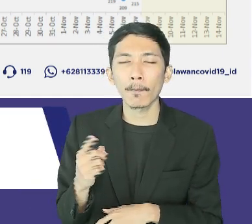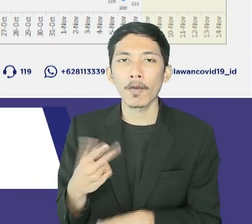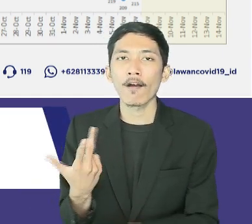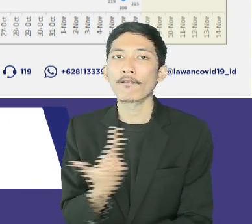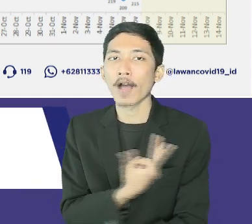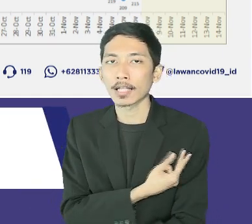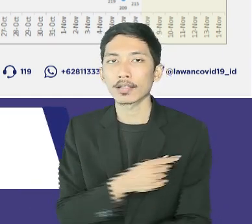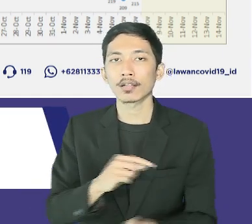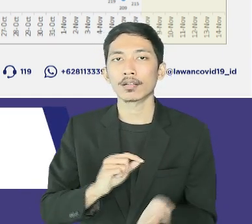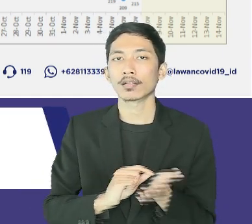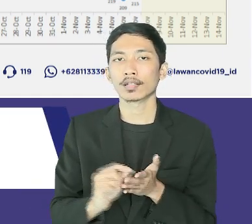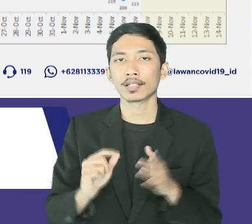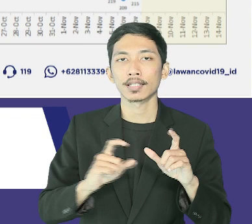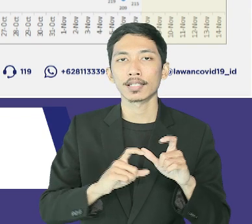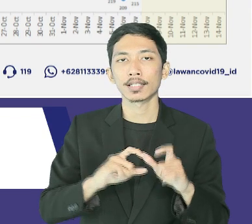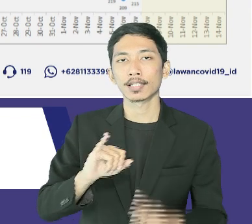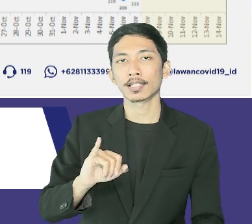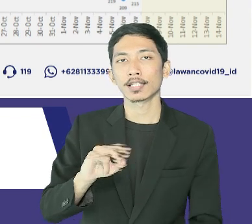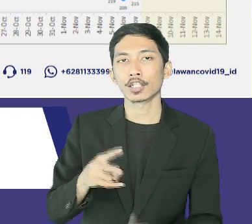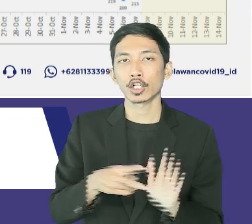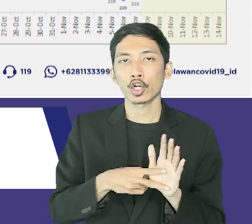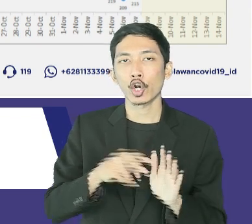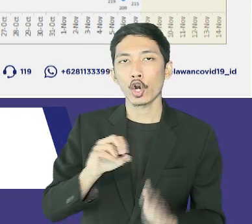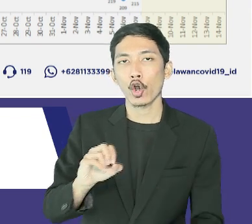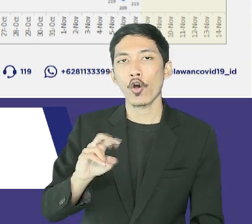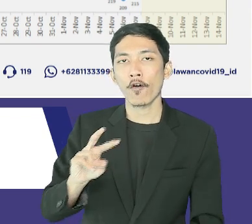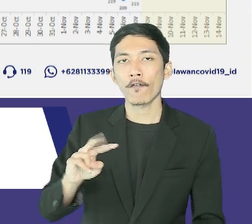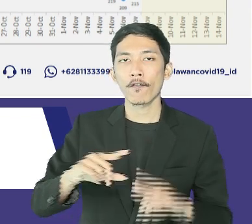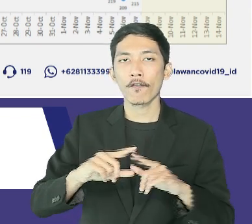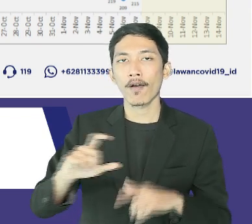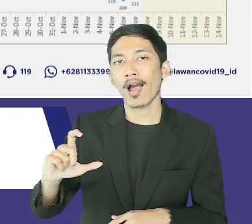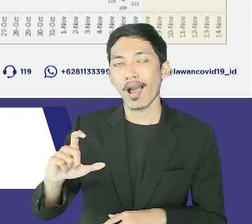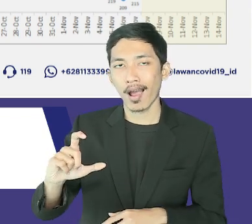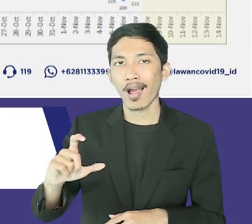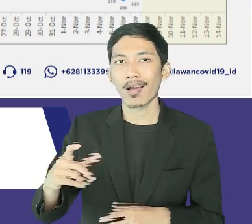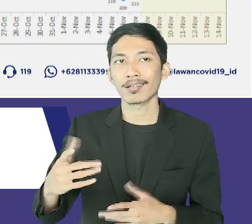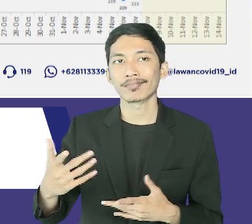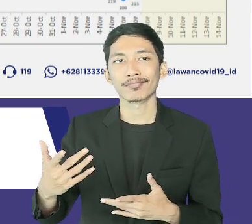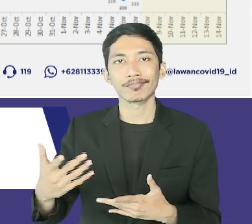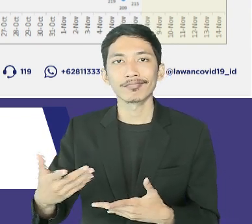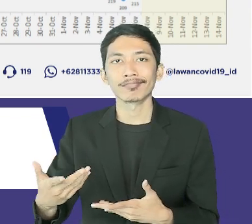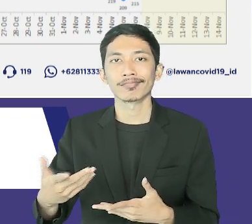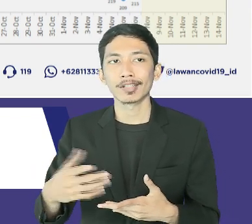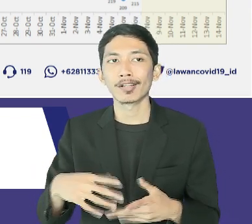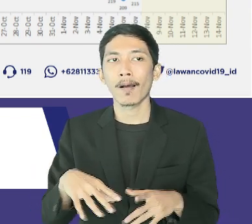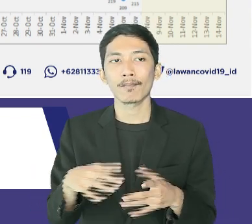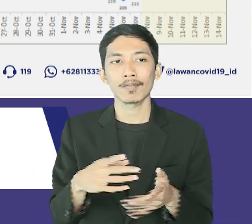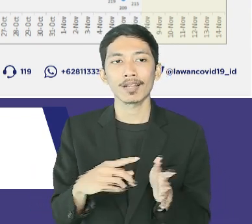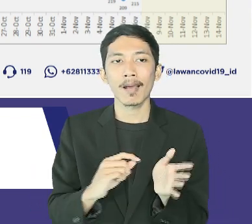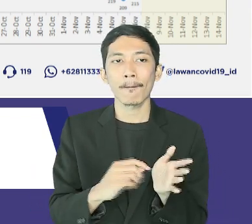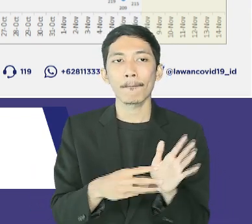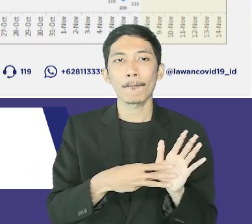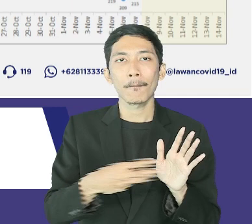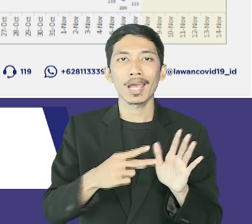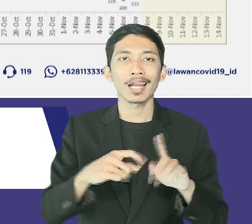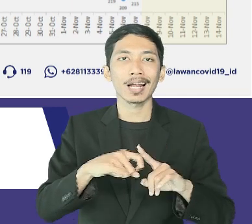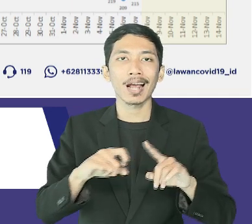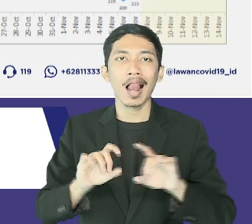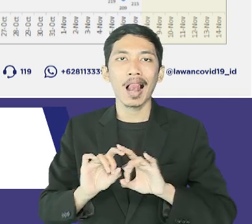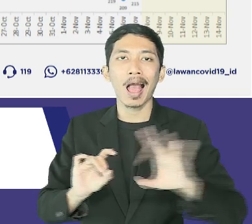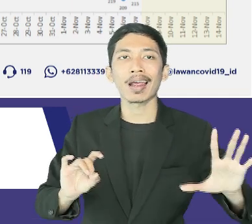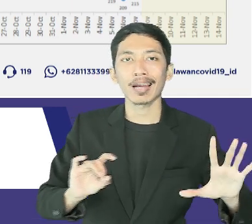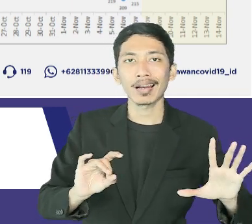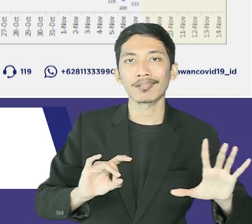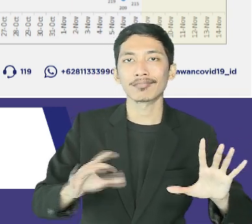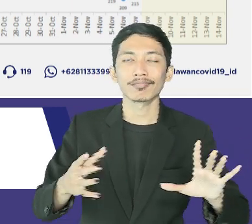merek Sinovac yang ternyata juga tidak dibarengi dengan peningkatan vaksinasi pada vaksin merek lainnya, yaitu